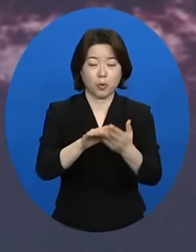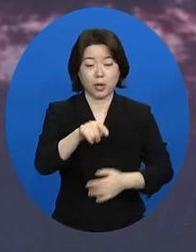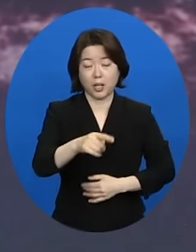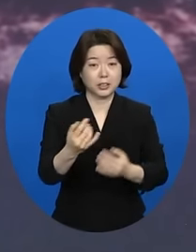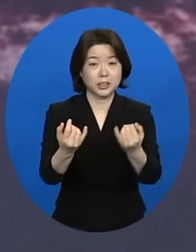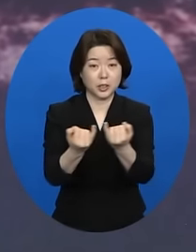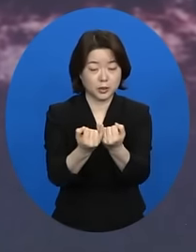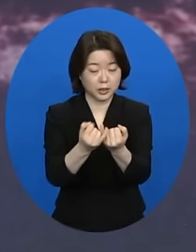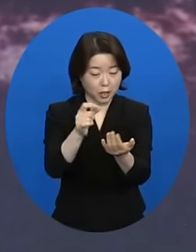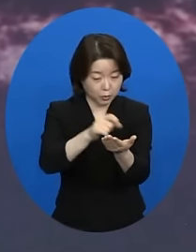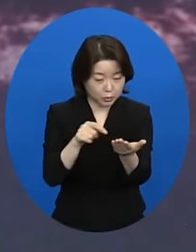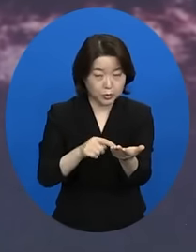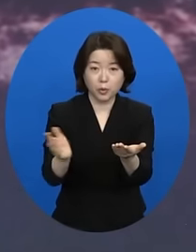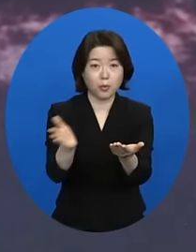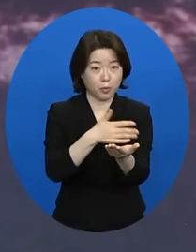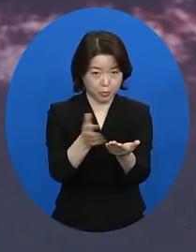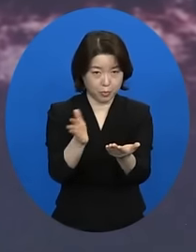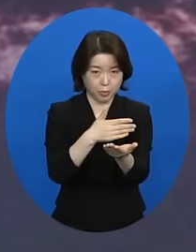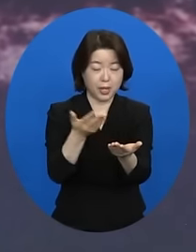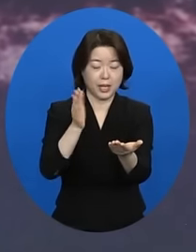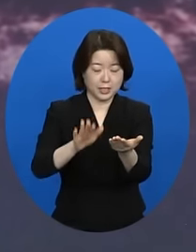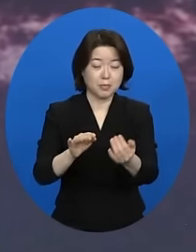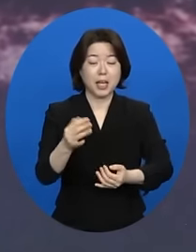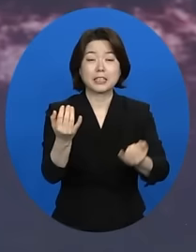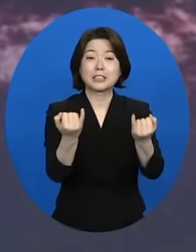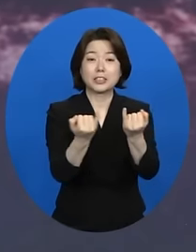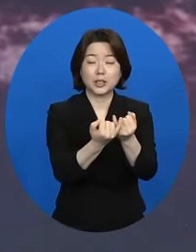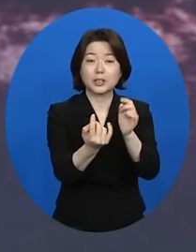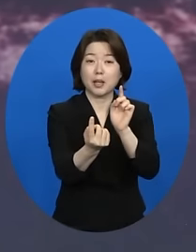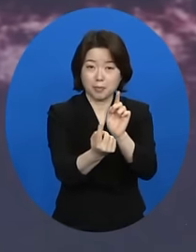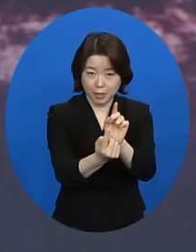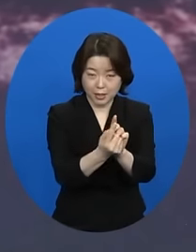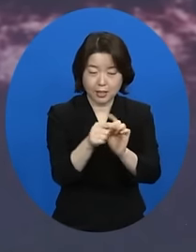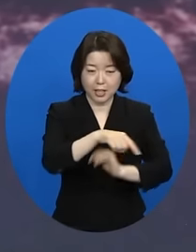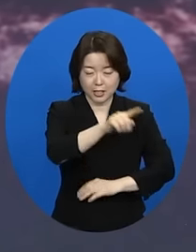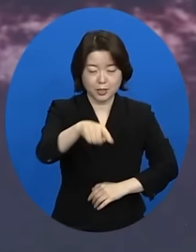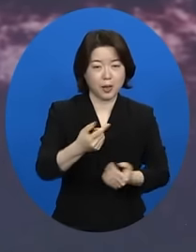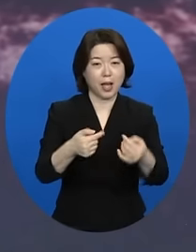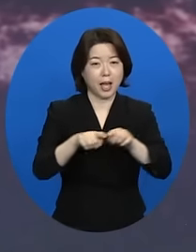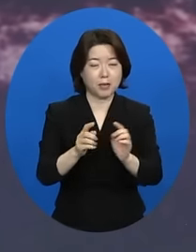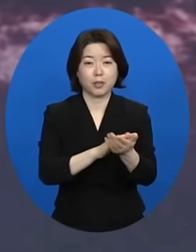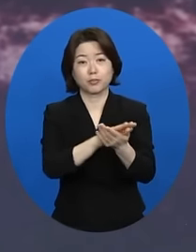어땠는지는 묘사하고 있지는 않지만 어쨌든 그 여성들과 함께